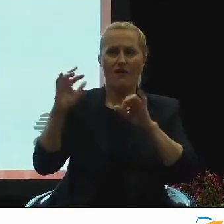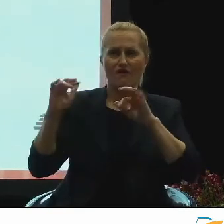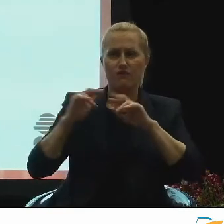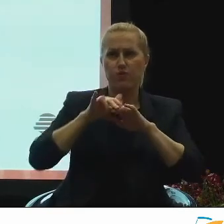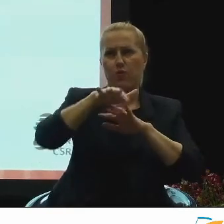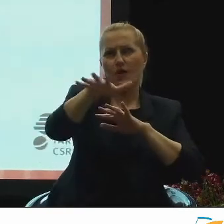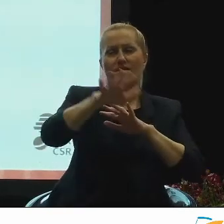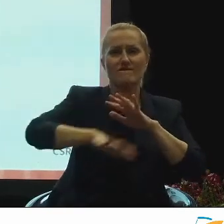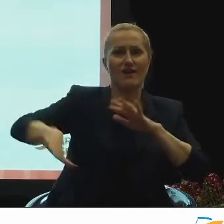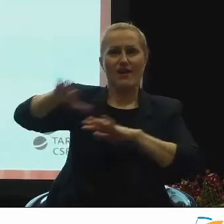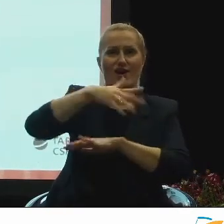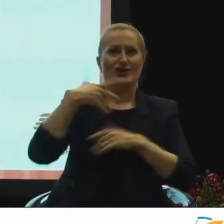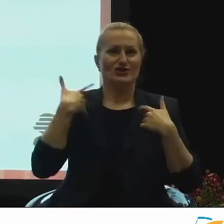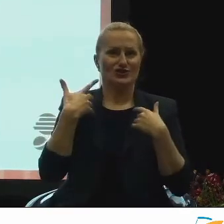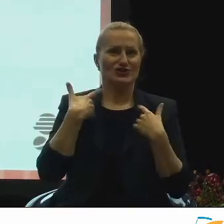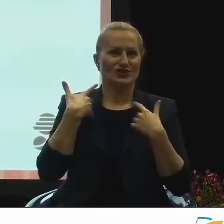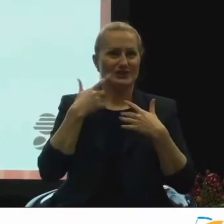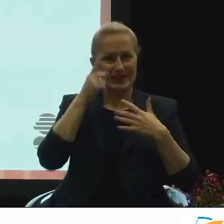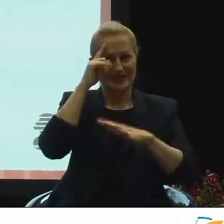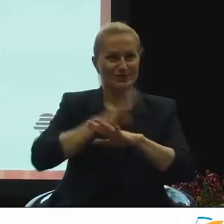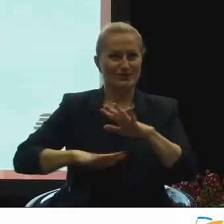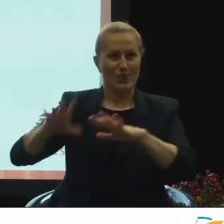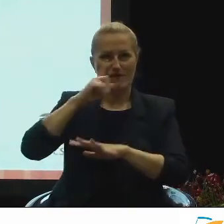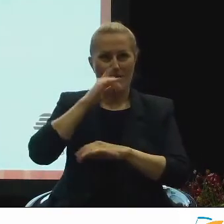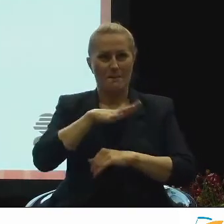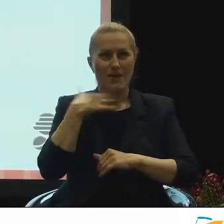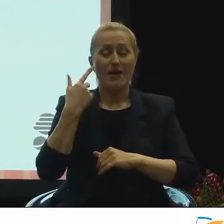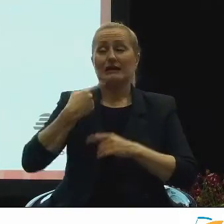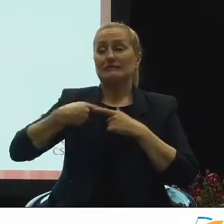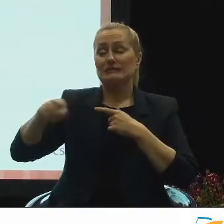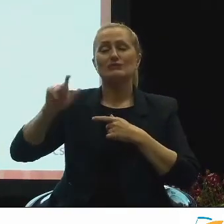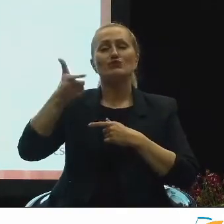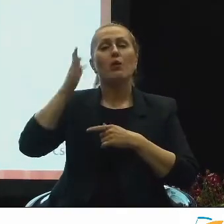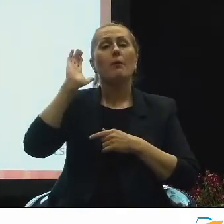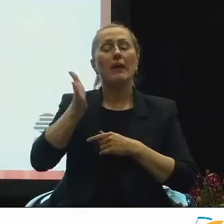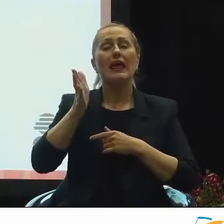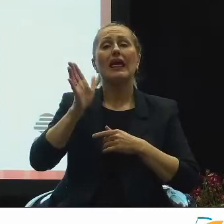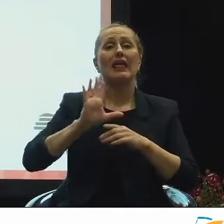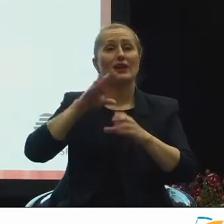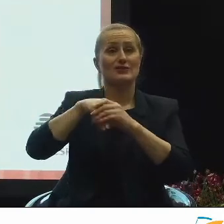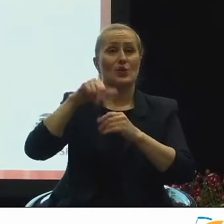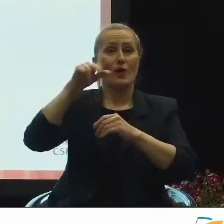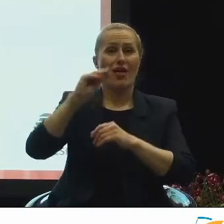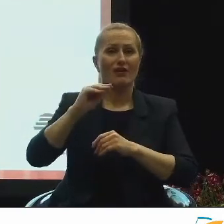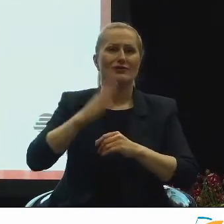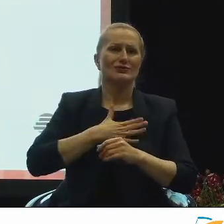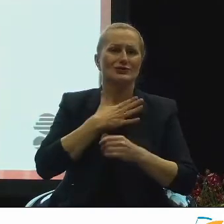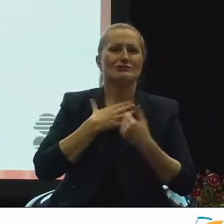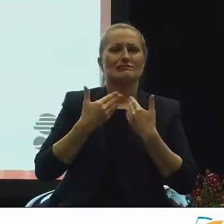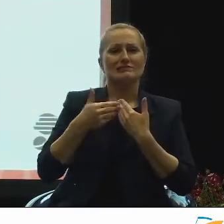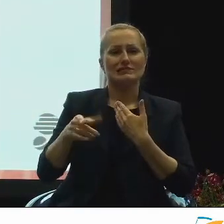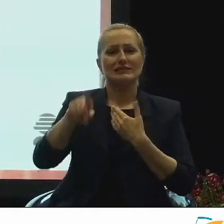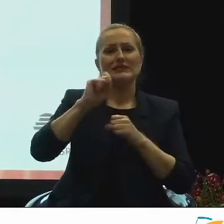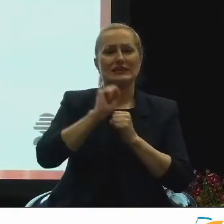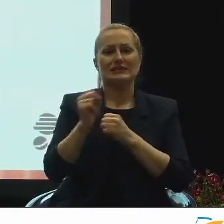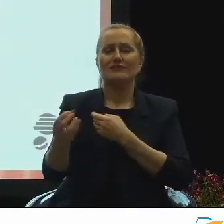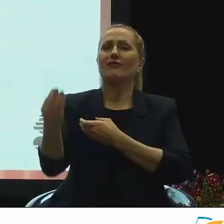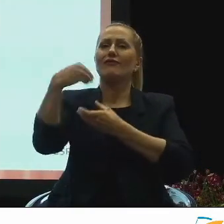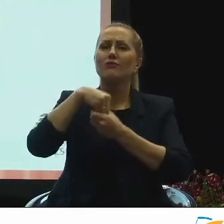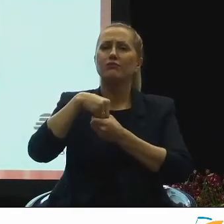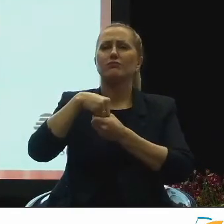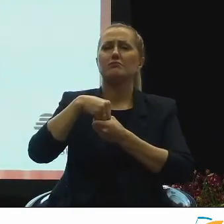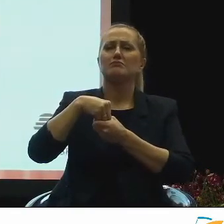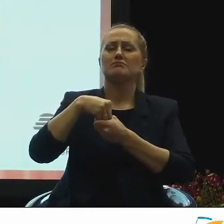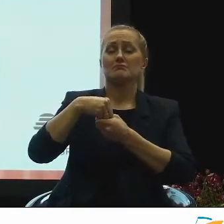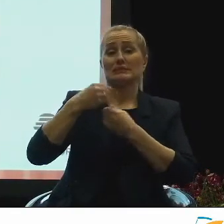dziedziny naszego życia społecznego. Myślę, że to, co nas czeka znowu w kontekście unijnym, to jest kwestia wdrożenia, jak już zostanie